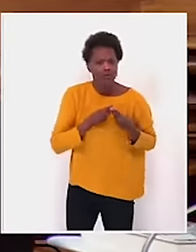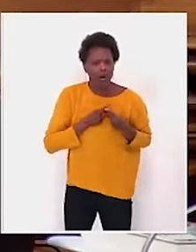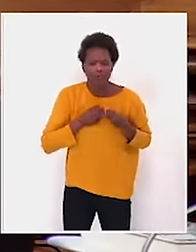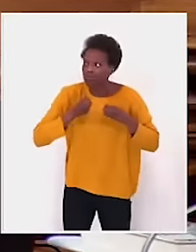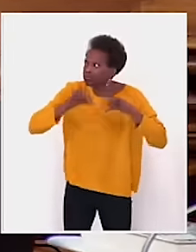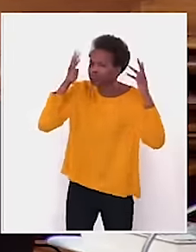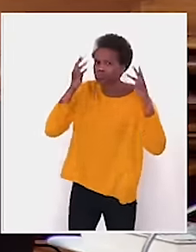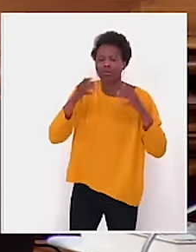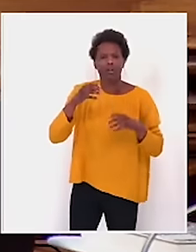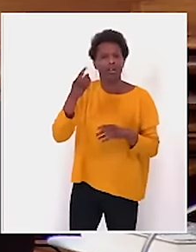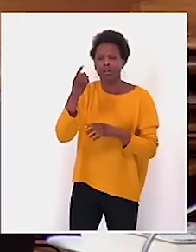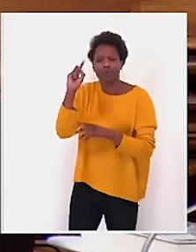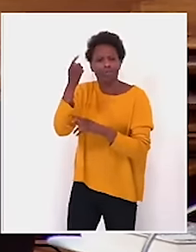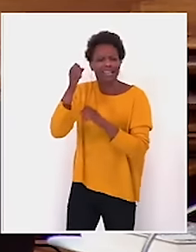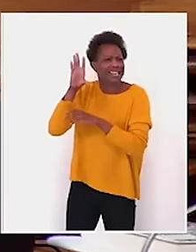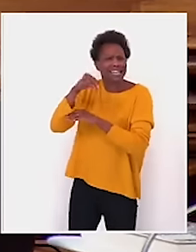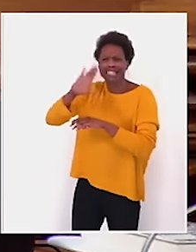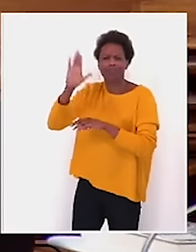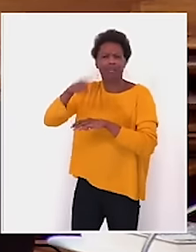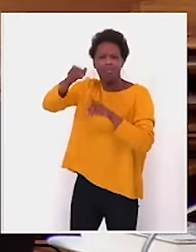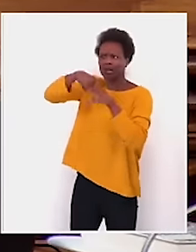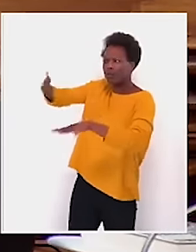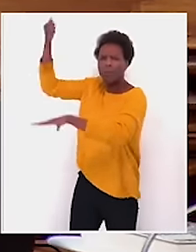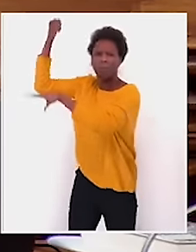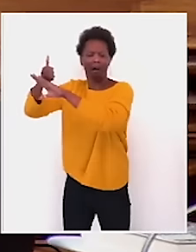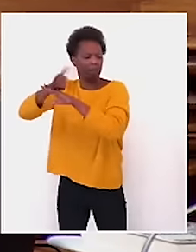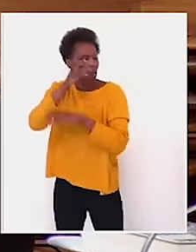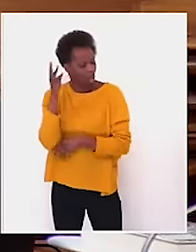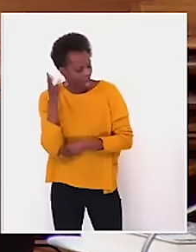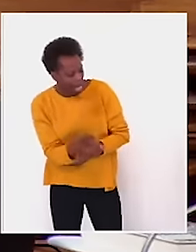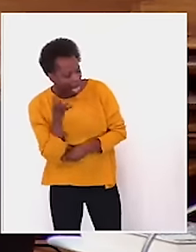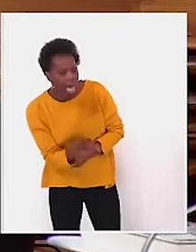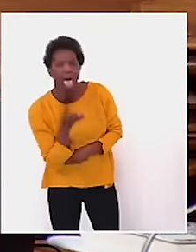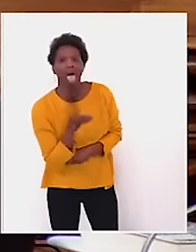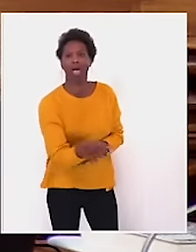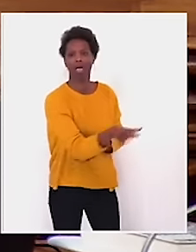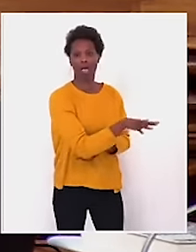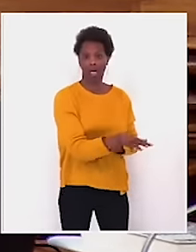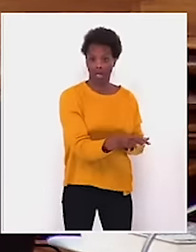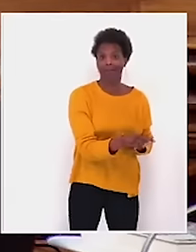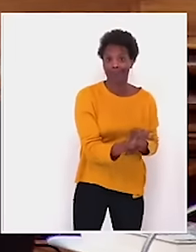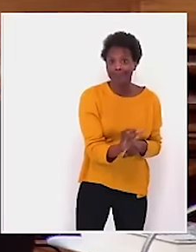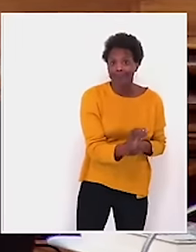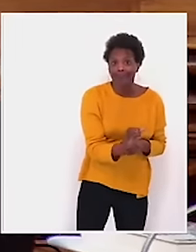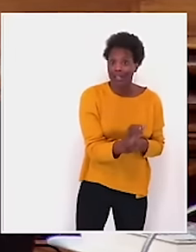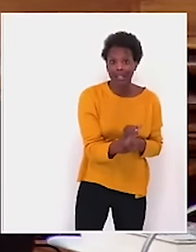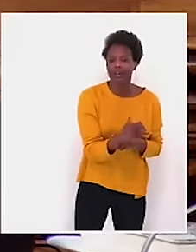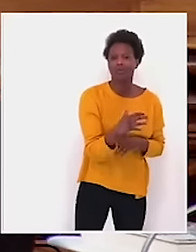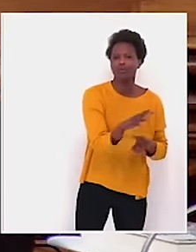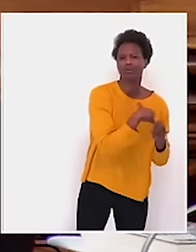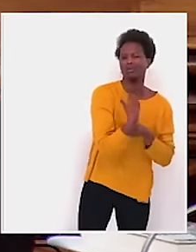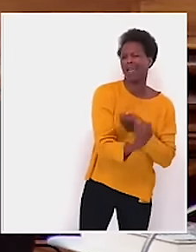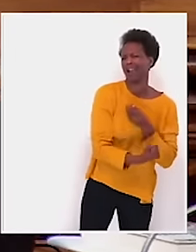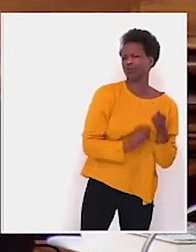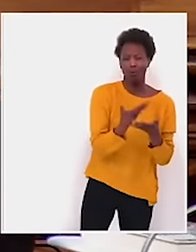d'un préjugé d'une élite, des gens qui sont au-dessus et qui se moquent éperdument, finalement, de la souffrance sociale qui